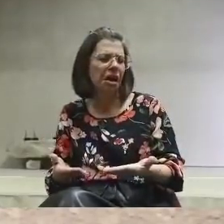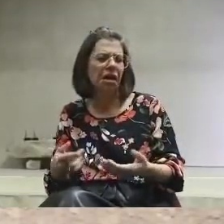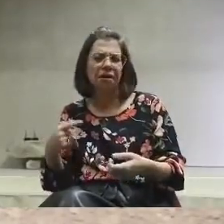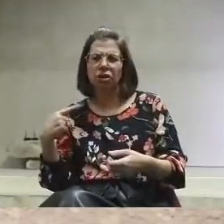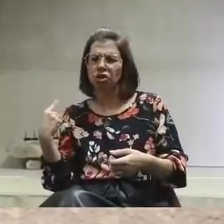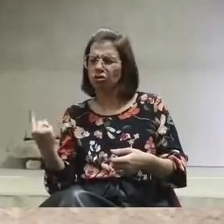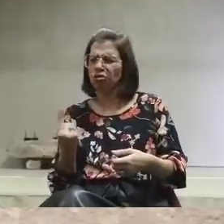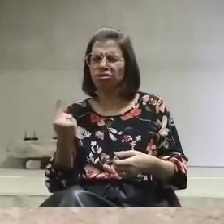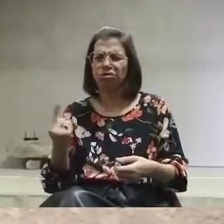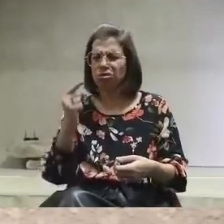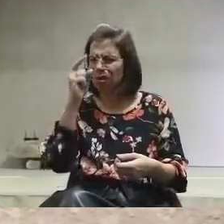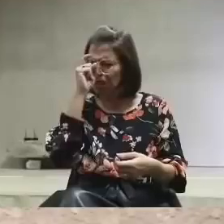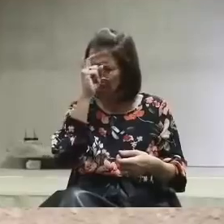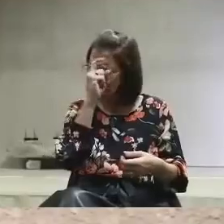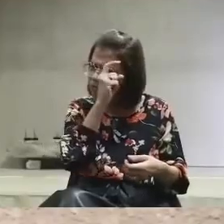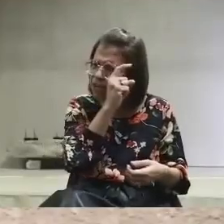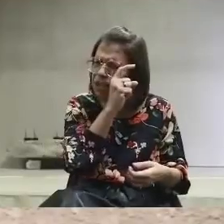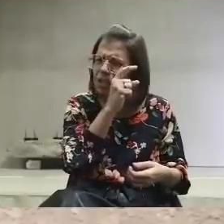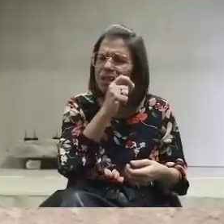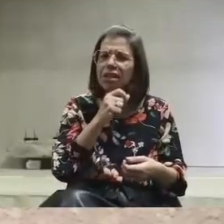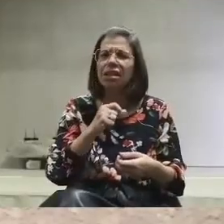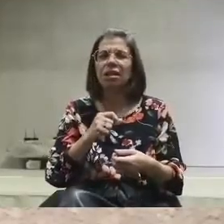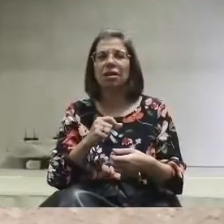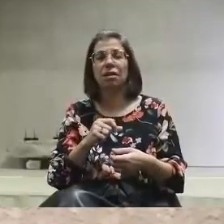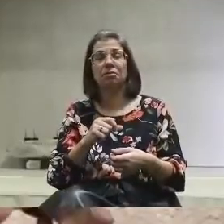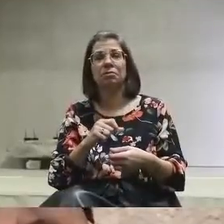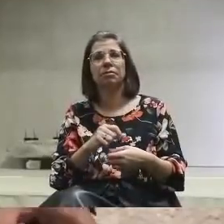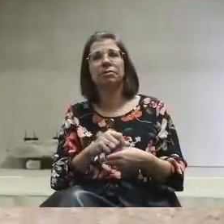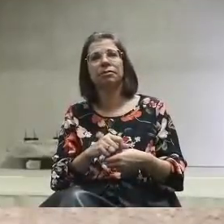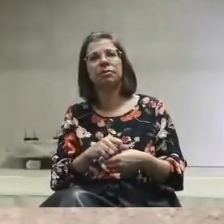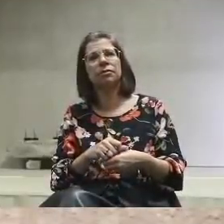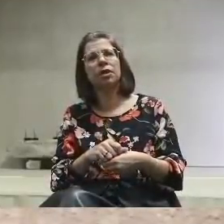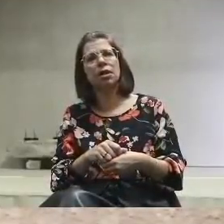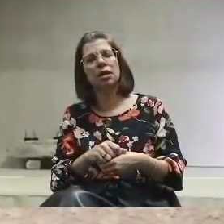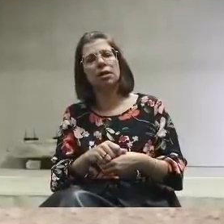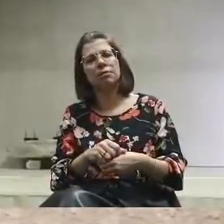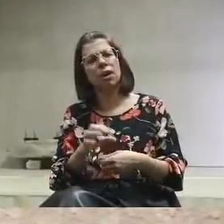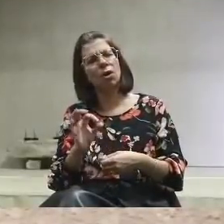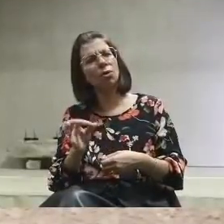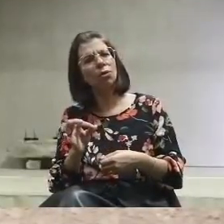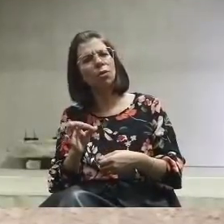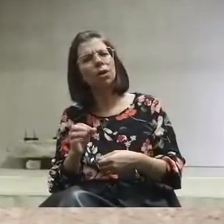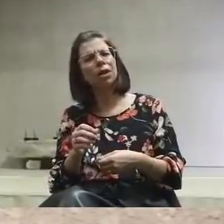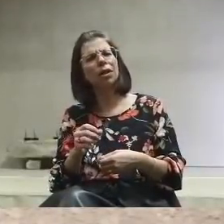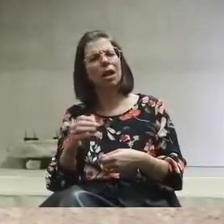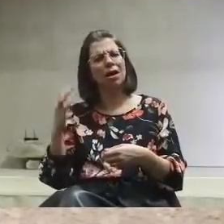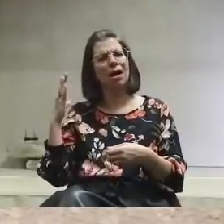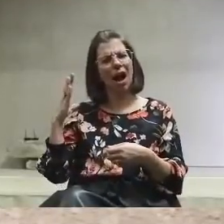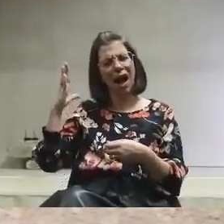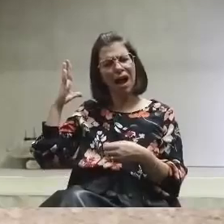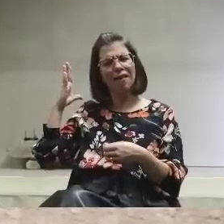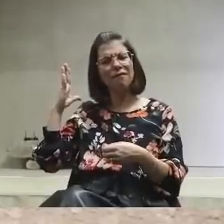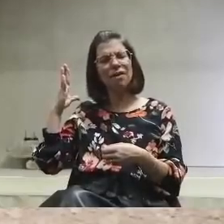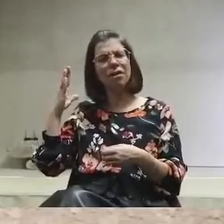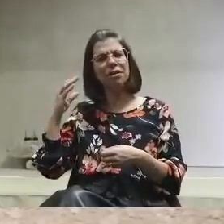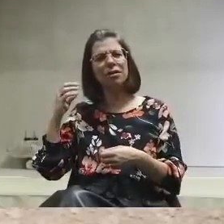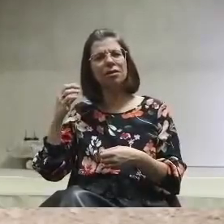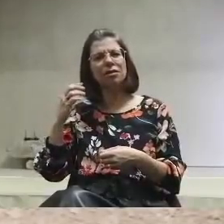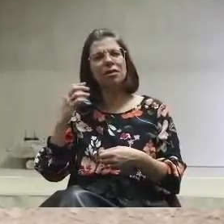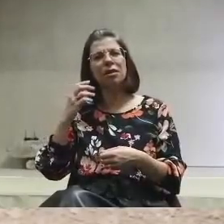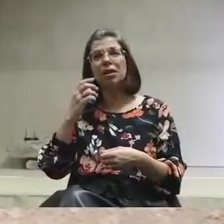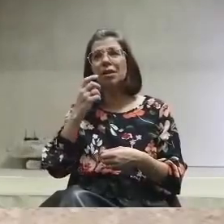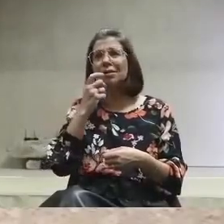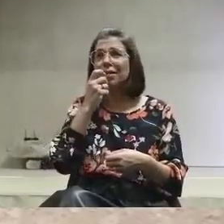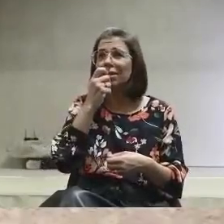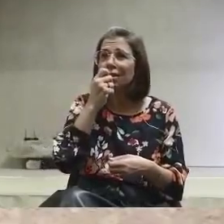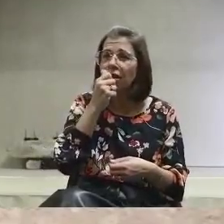Séparé de Dieu, de celui qui est la vie, qu'on sente le vide, qu'on sente le manque, qu'on sente la tristesse,